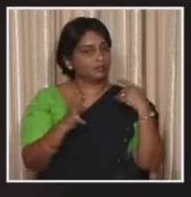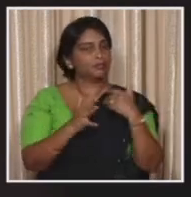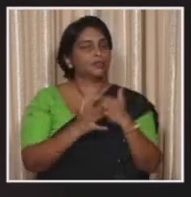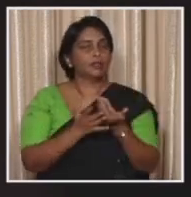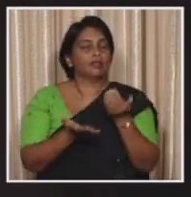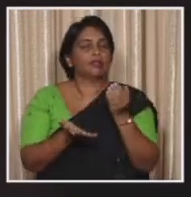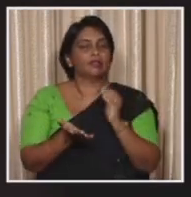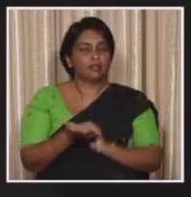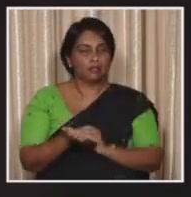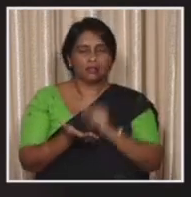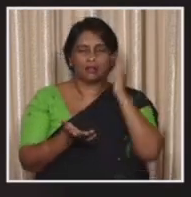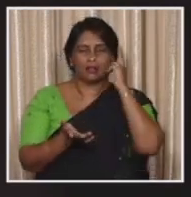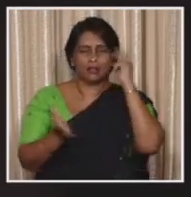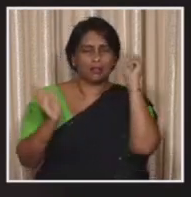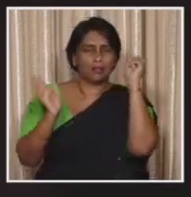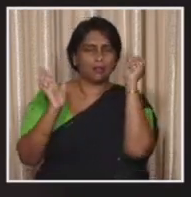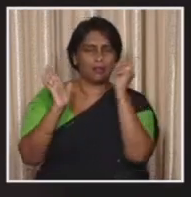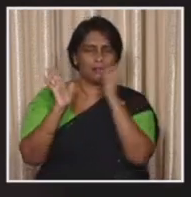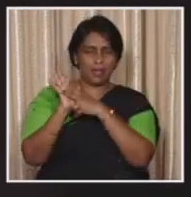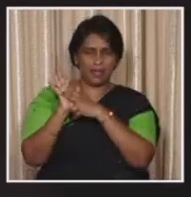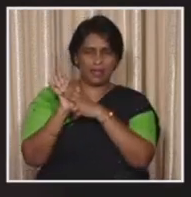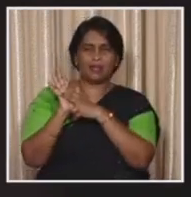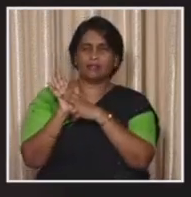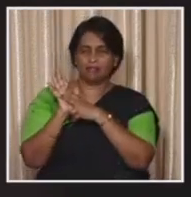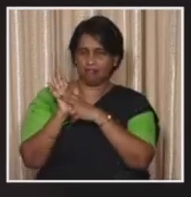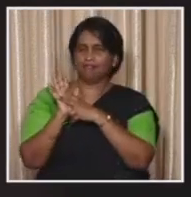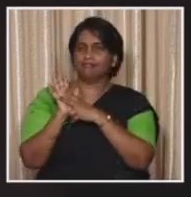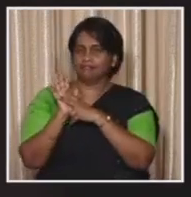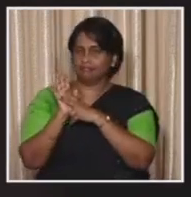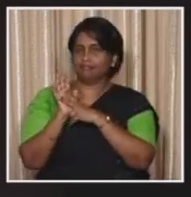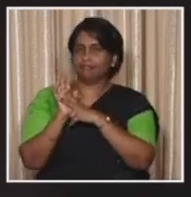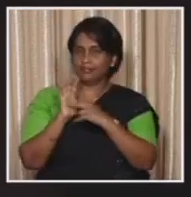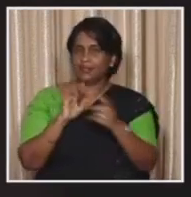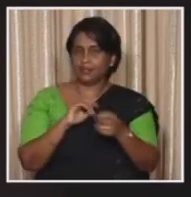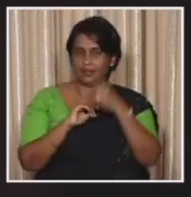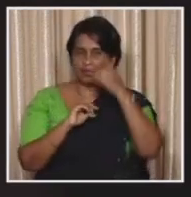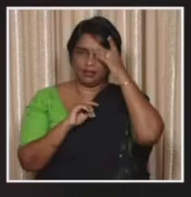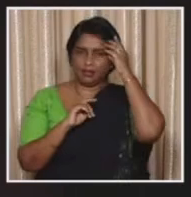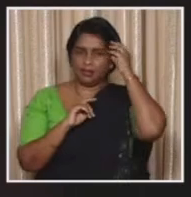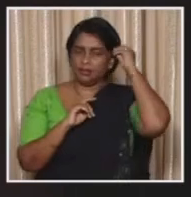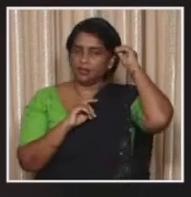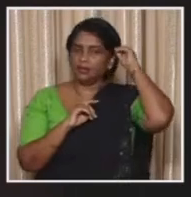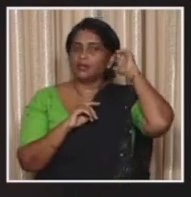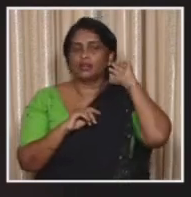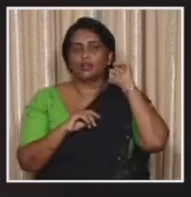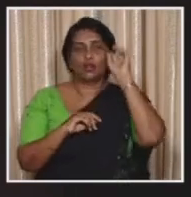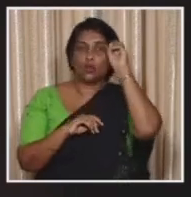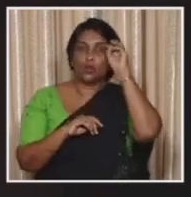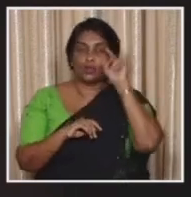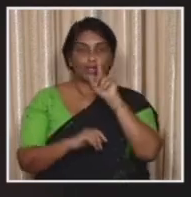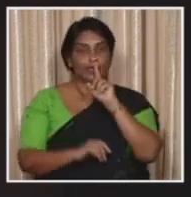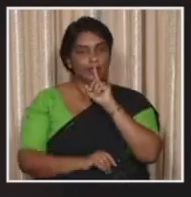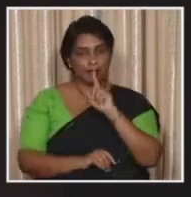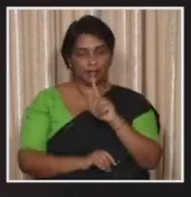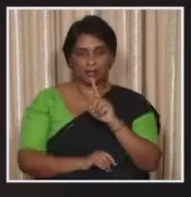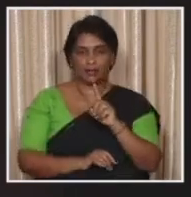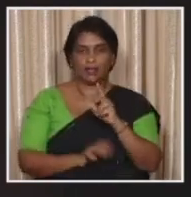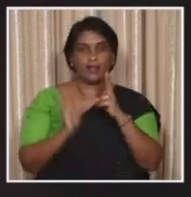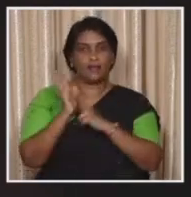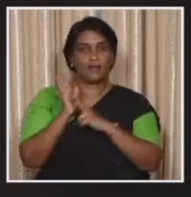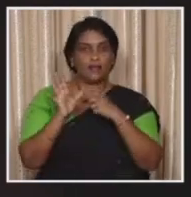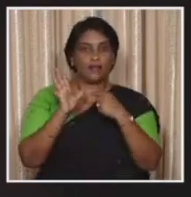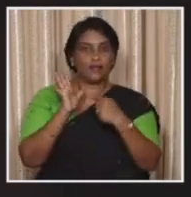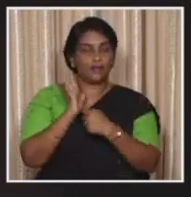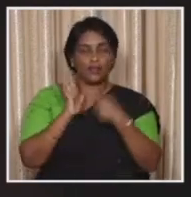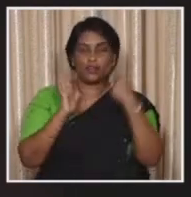තවත් කළු ලපයක් පැල්ලමක් එකතු කරගත්තේ දවසක්. ඒ තමයි උදෑසන කියනවා වැට්